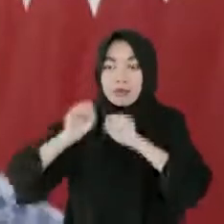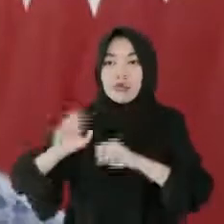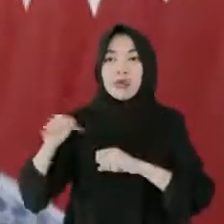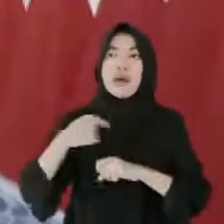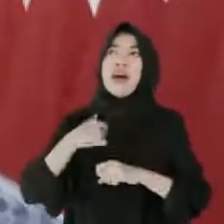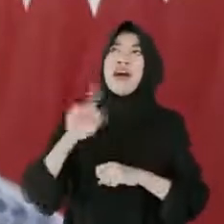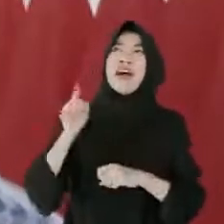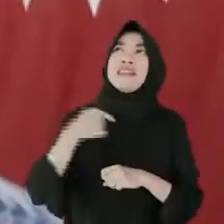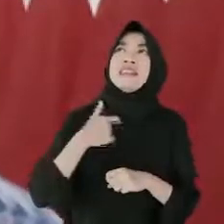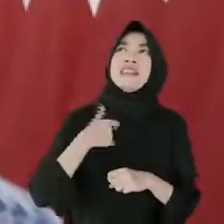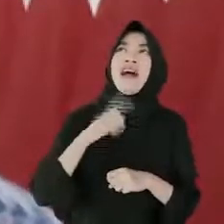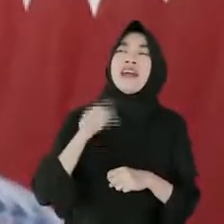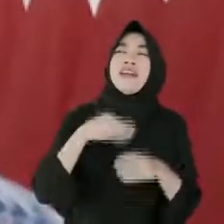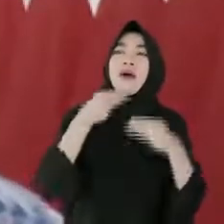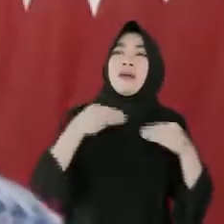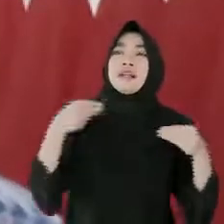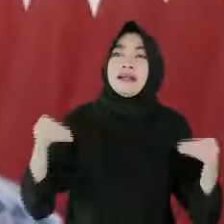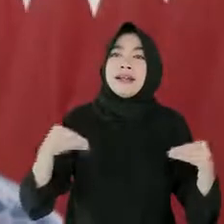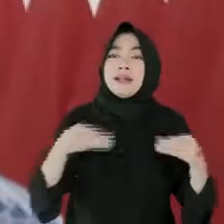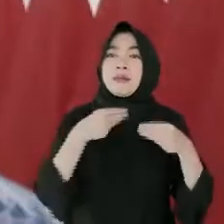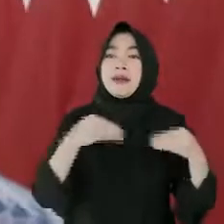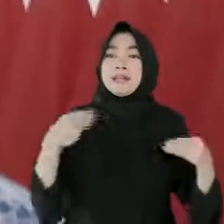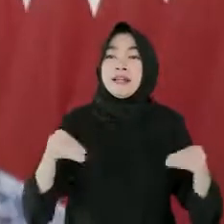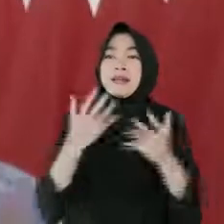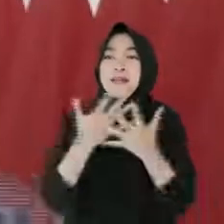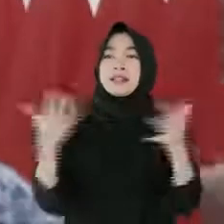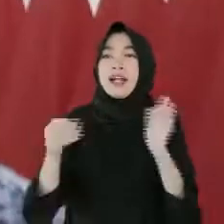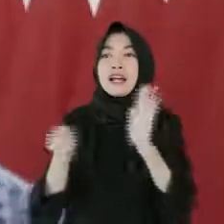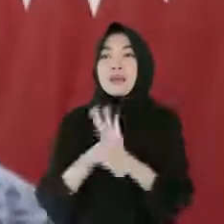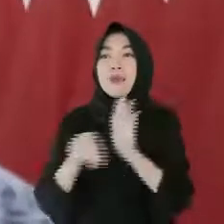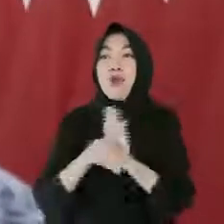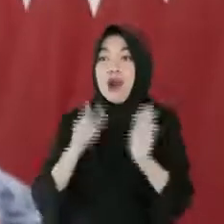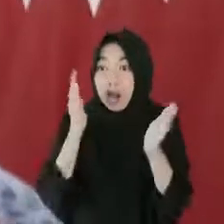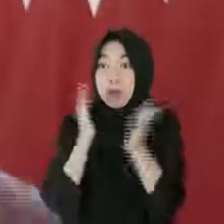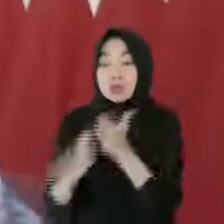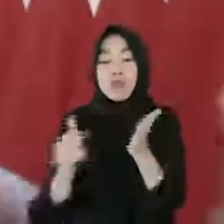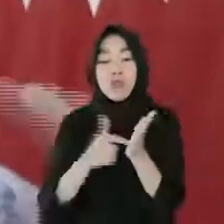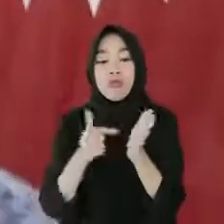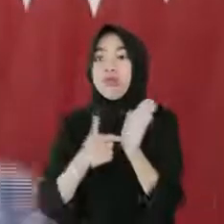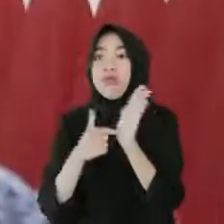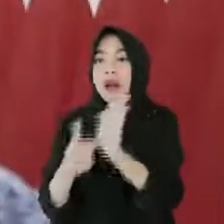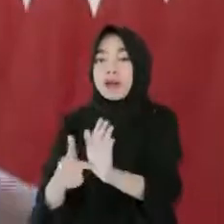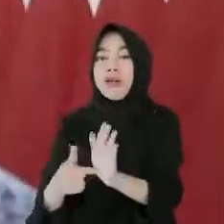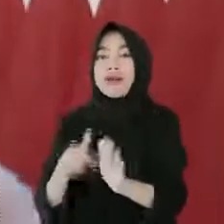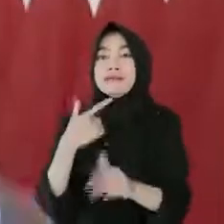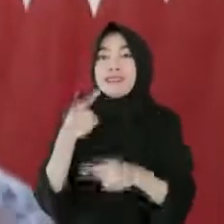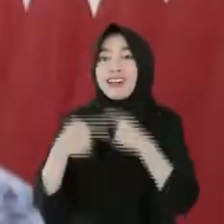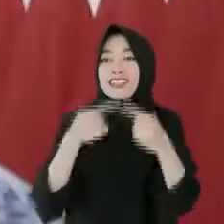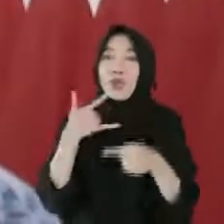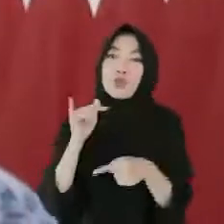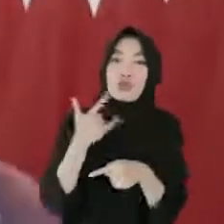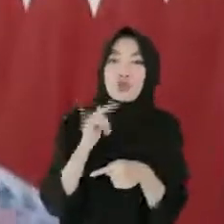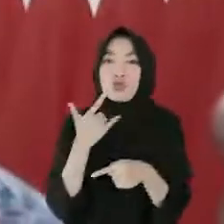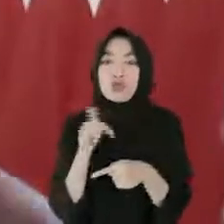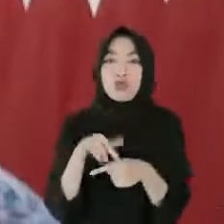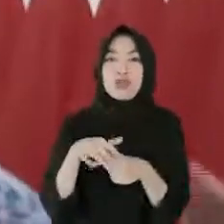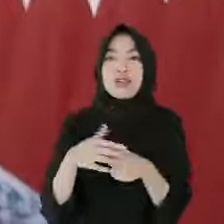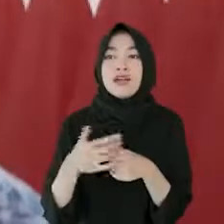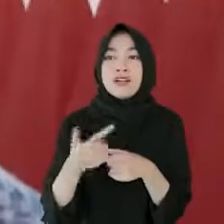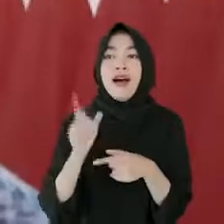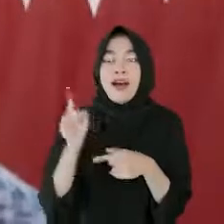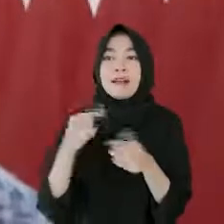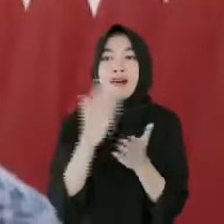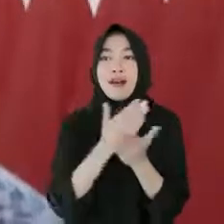itu toh materi edukasi untuk masyarakat Papua sesuai caranya dengan cerita-cerita lucu dengan joke-joke jadikan